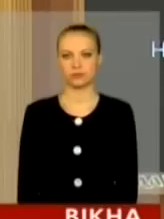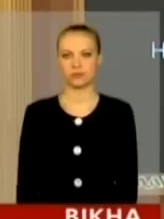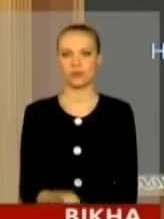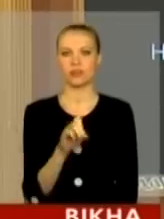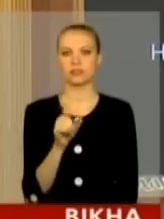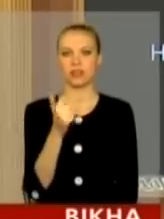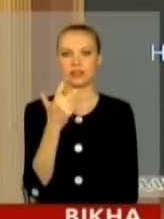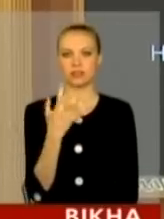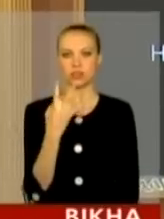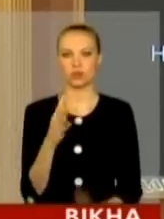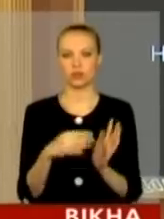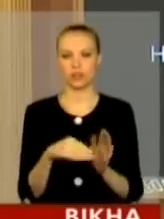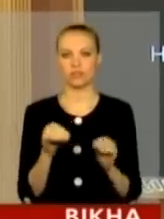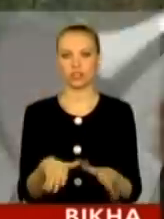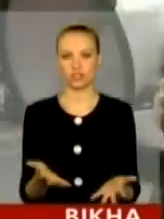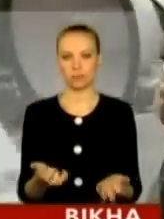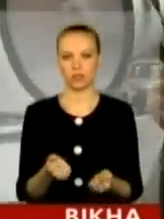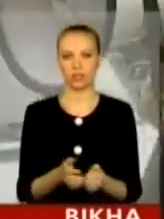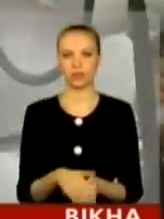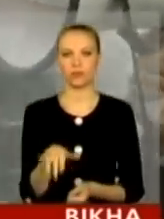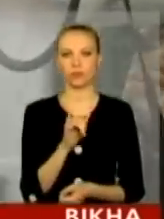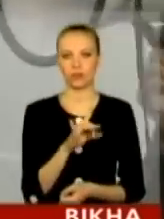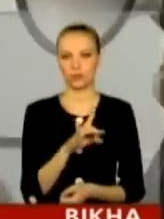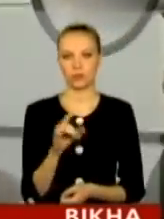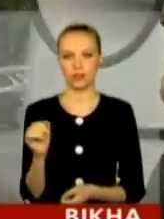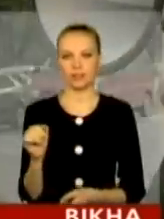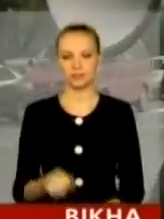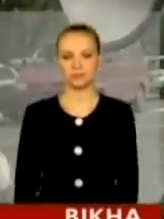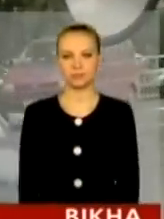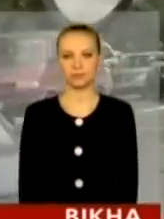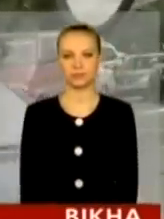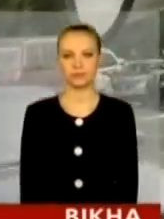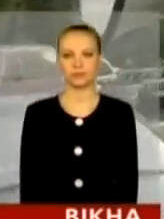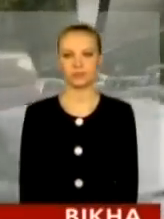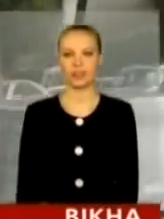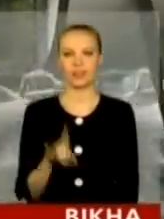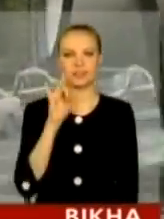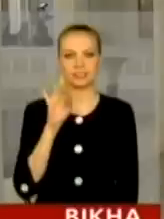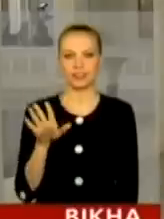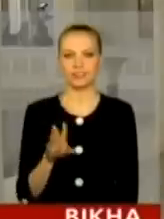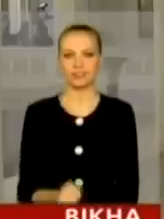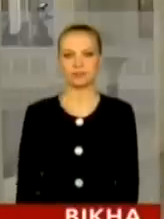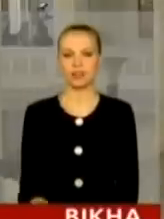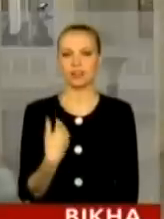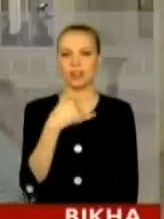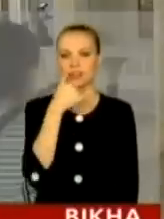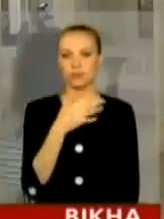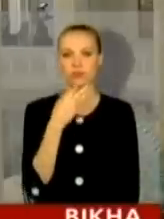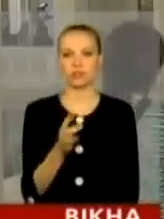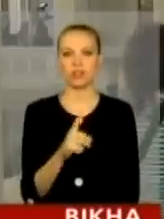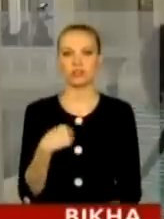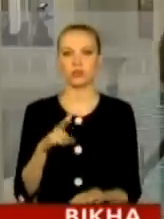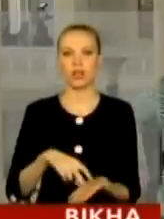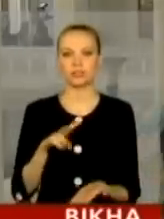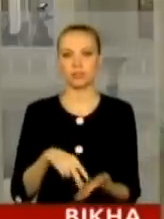за 349 рішення прийнято Ура Слава я не можу сказати що я стрибаю